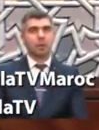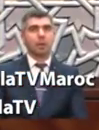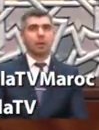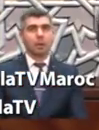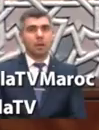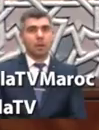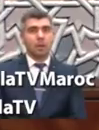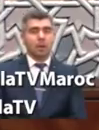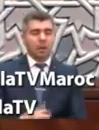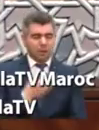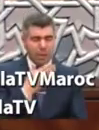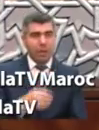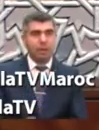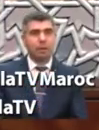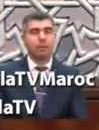سيد النائب